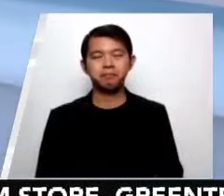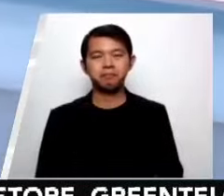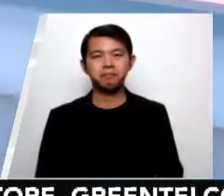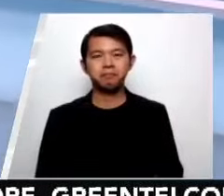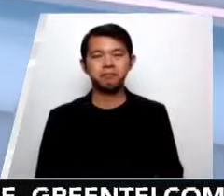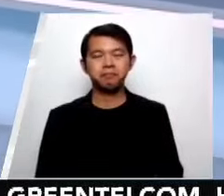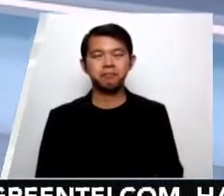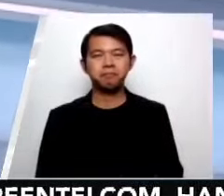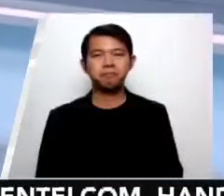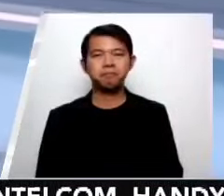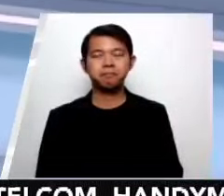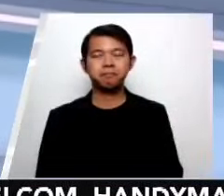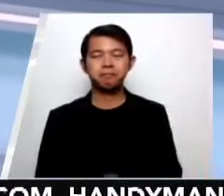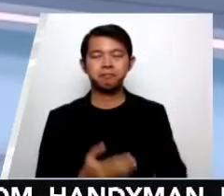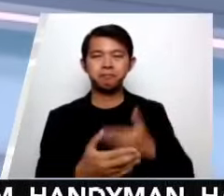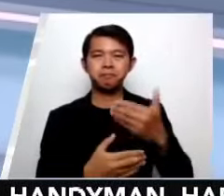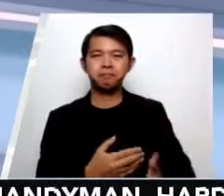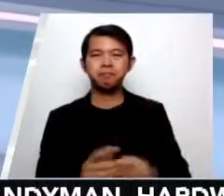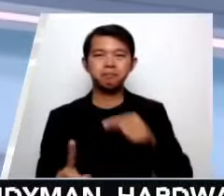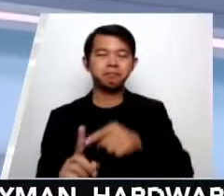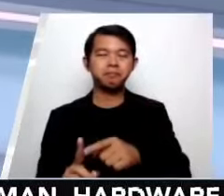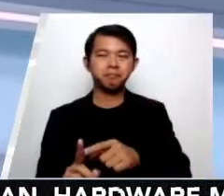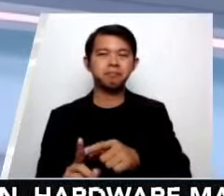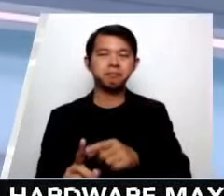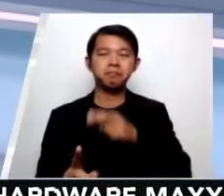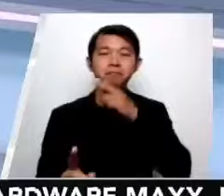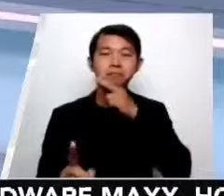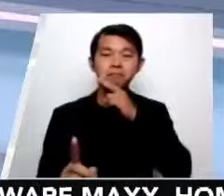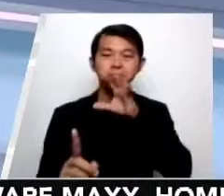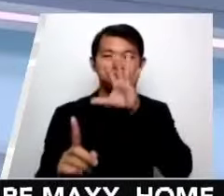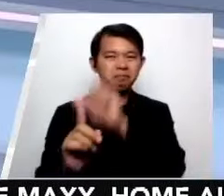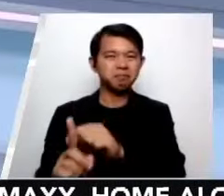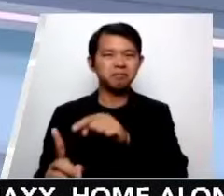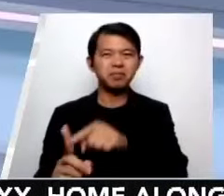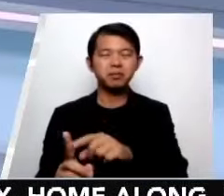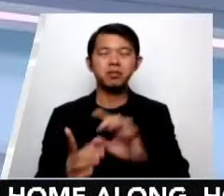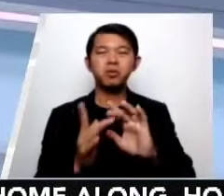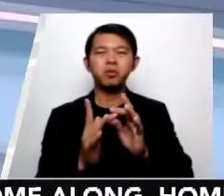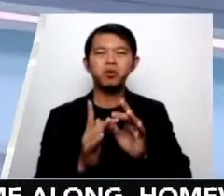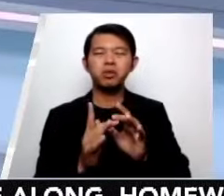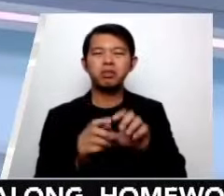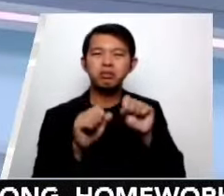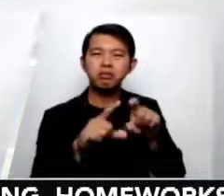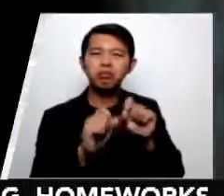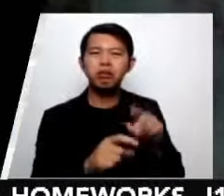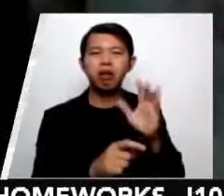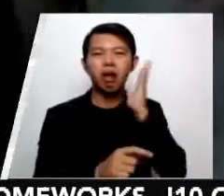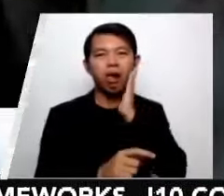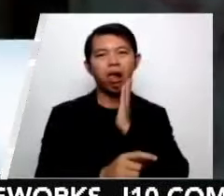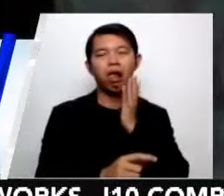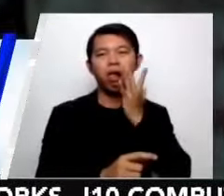Arestado ang isang suspect sa online pambubugaw sa kanyang batang pamangkin at kapitbahay.